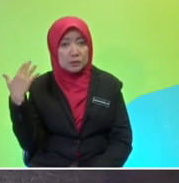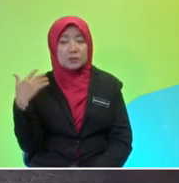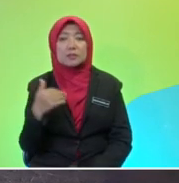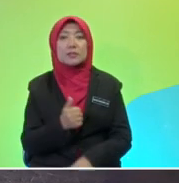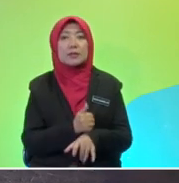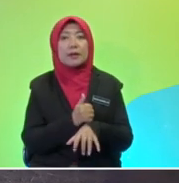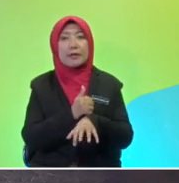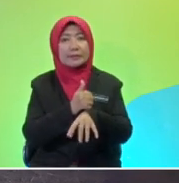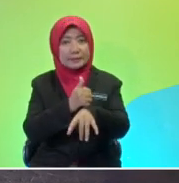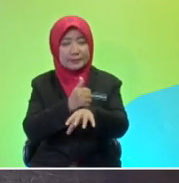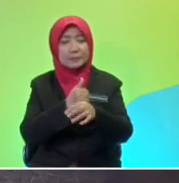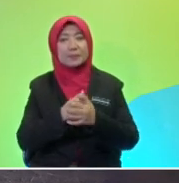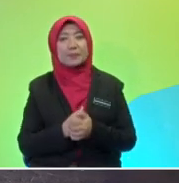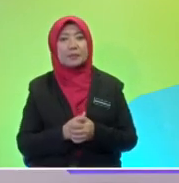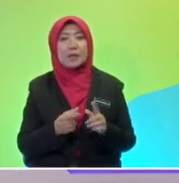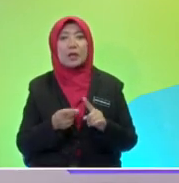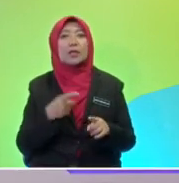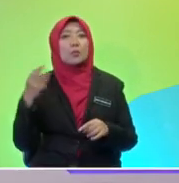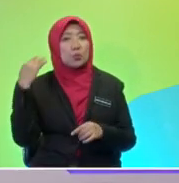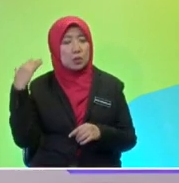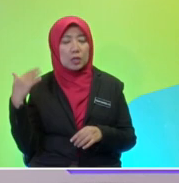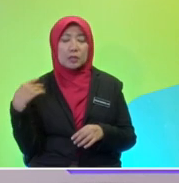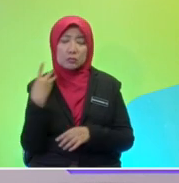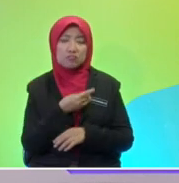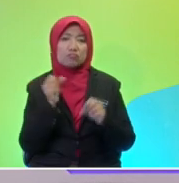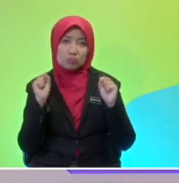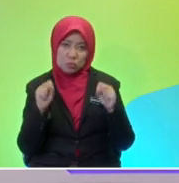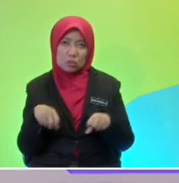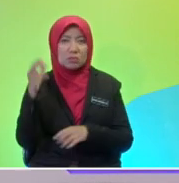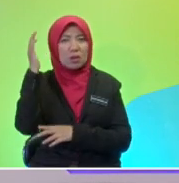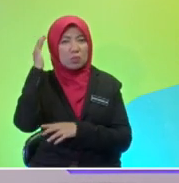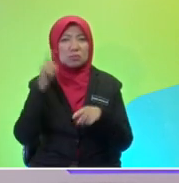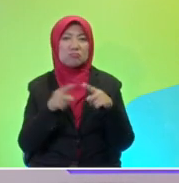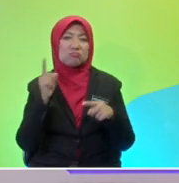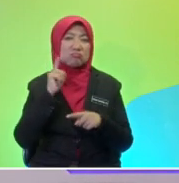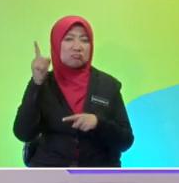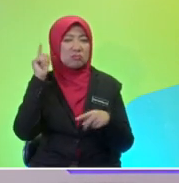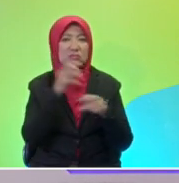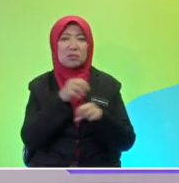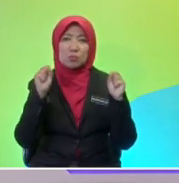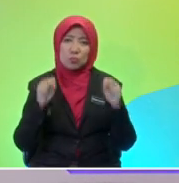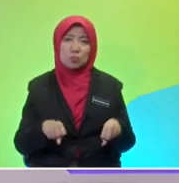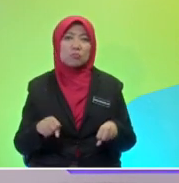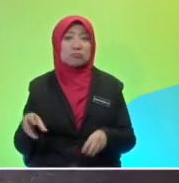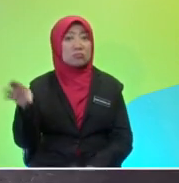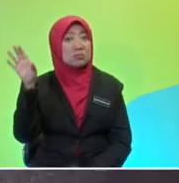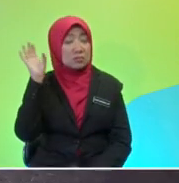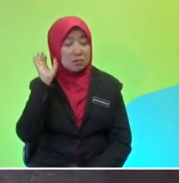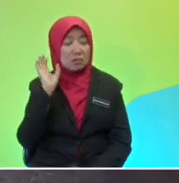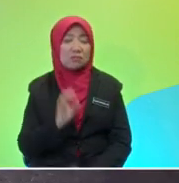serangga kita dapat mengesan Apakah serangga yang ada di sekeliling kita